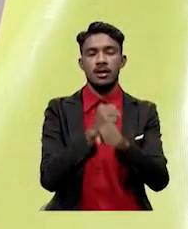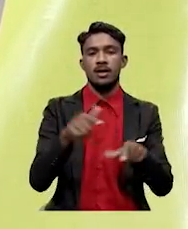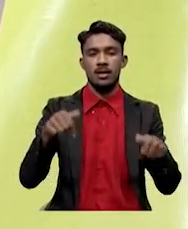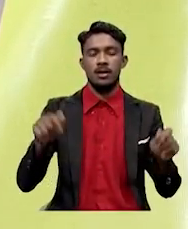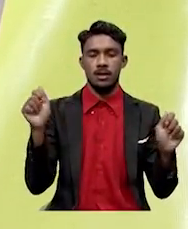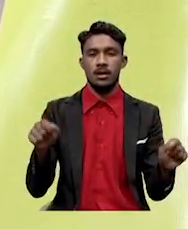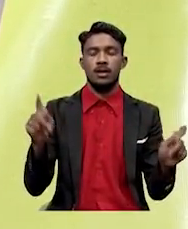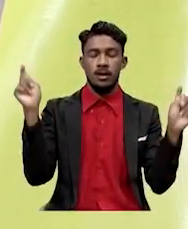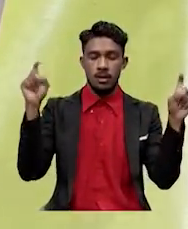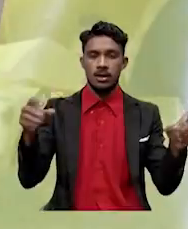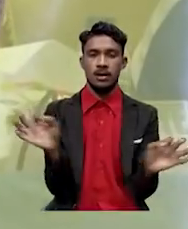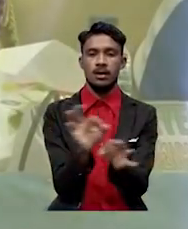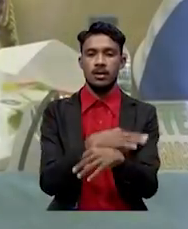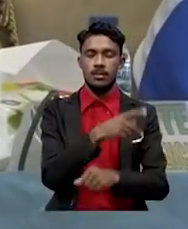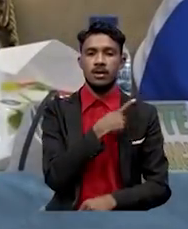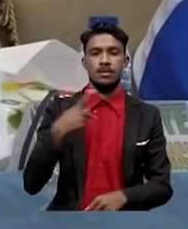disolve Parlamento Nasional.